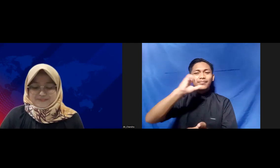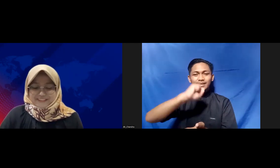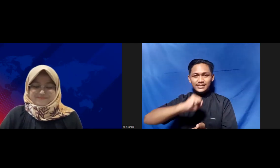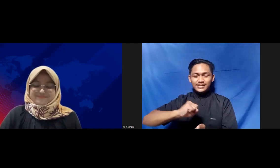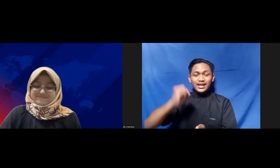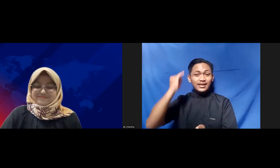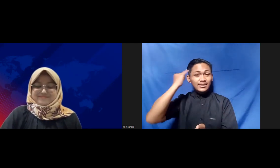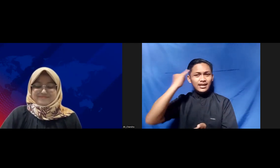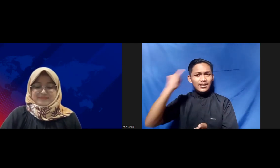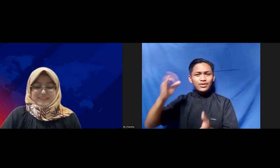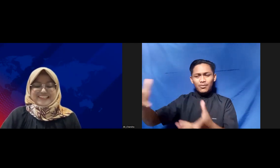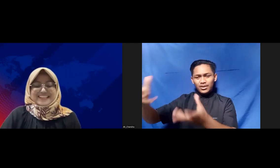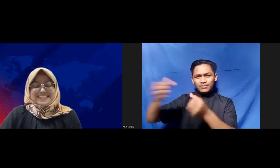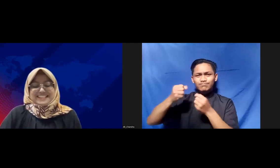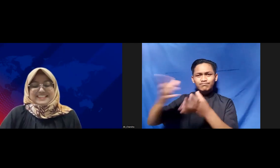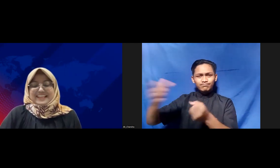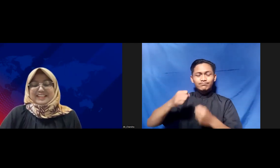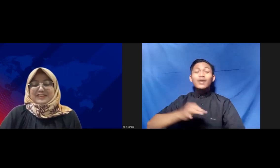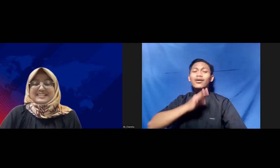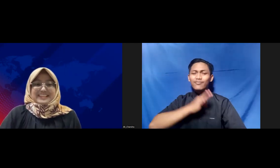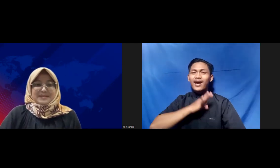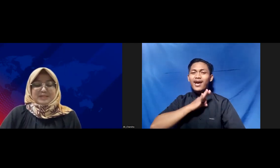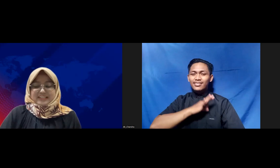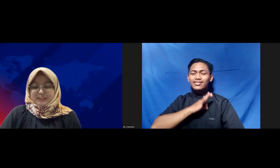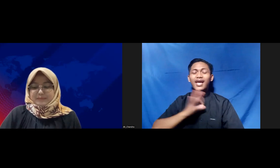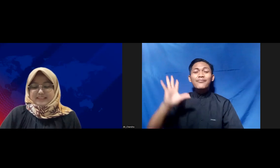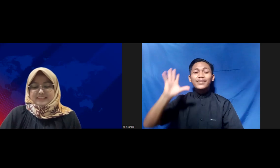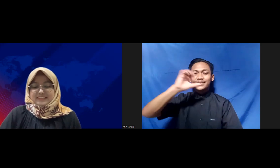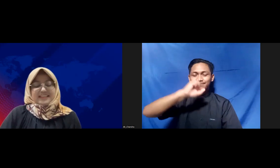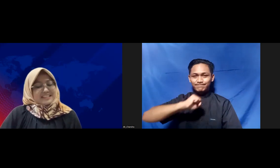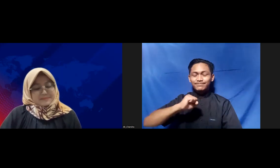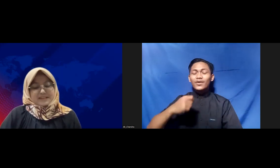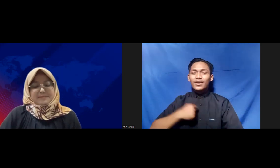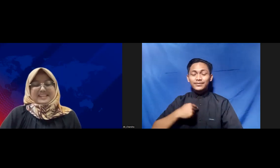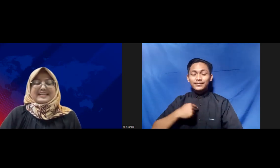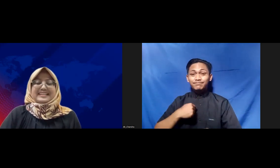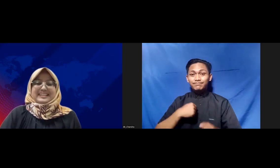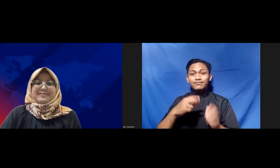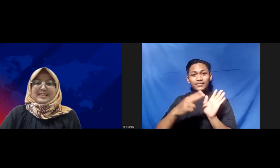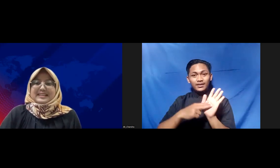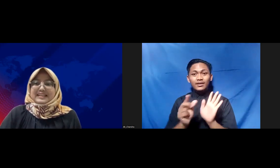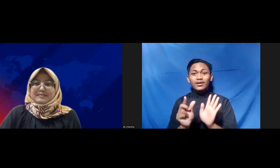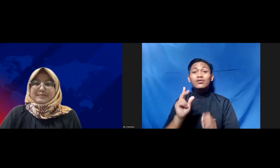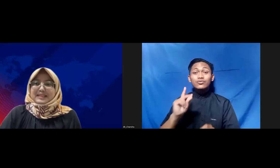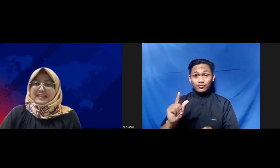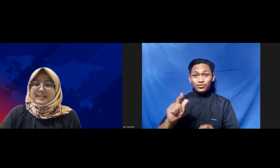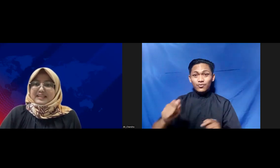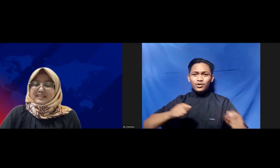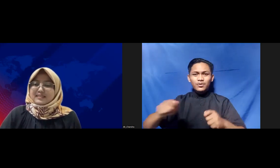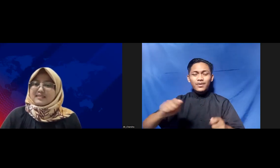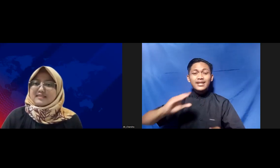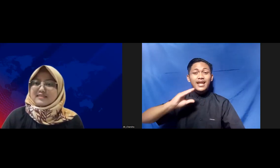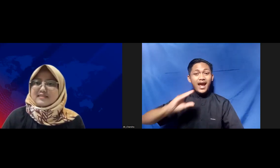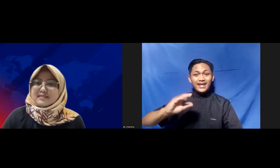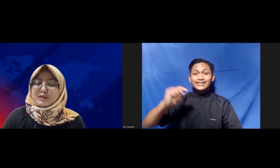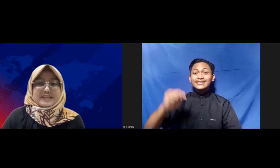kita semua Baik saya Ani Nur Azizah moderator pada acara pada pagi hari ini dan pada